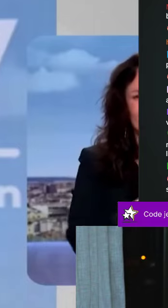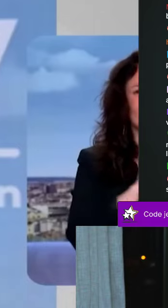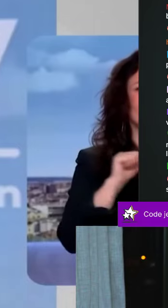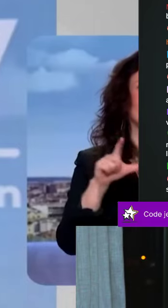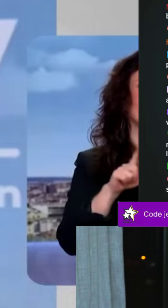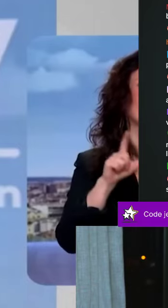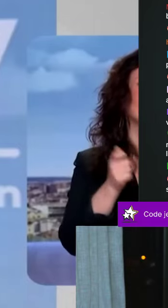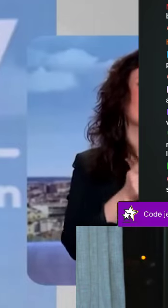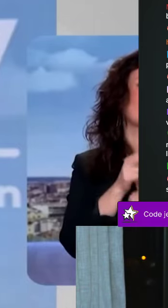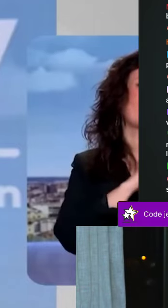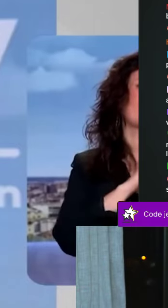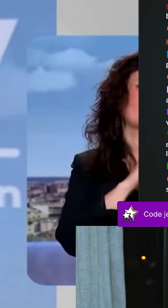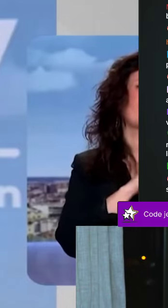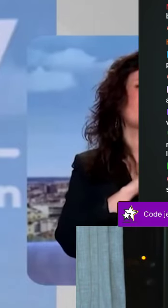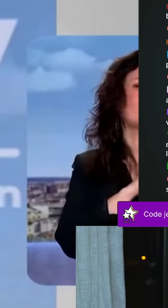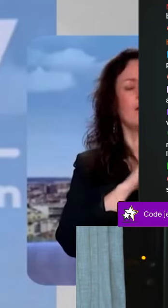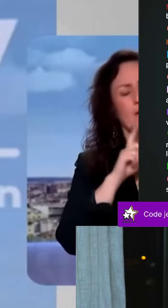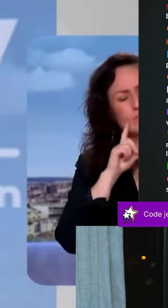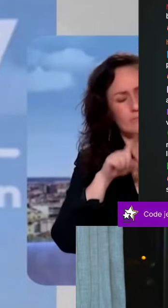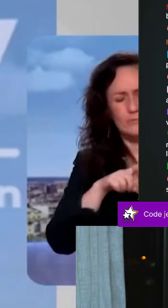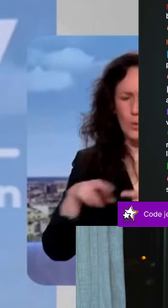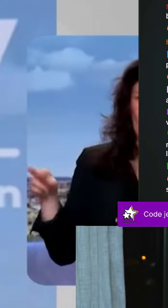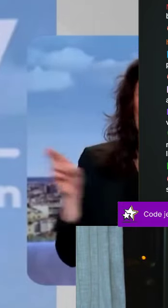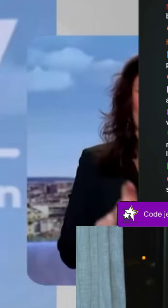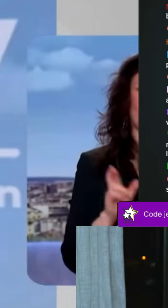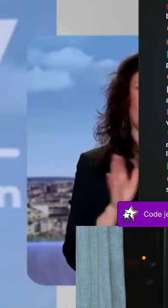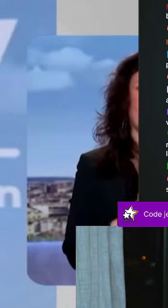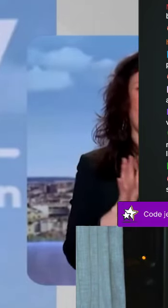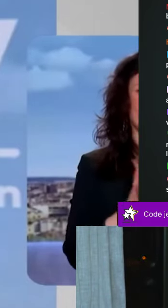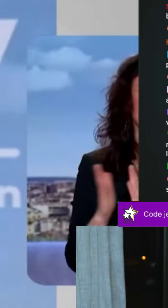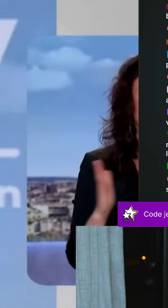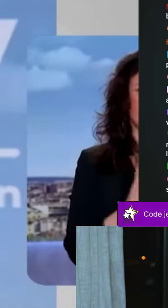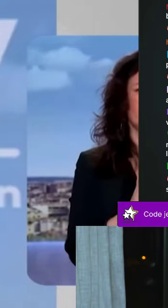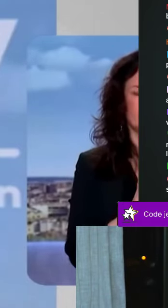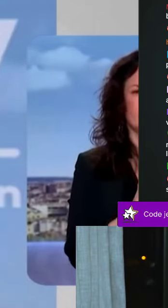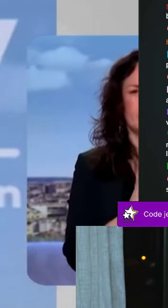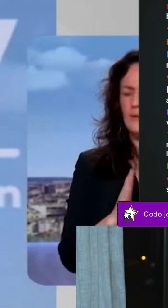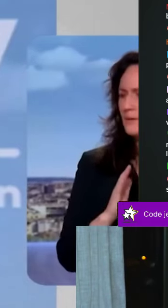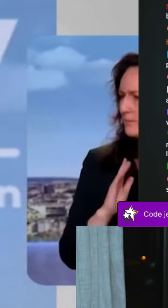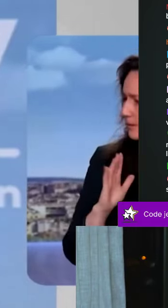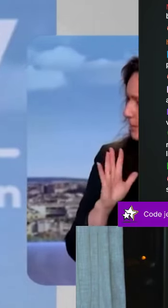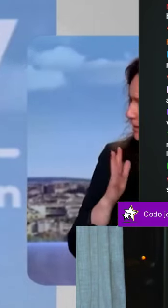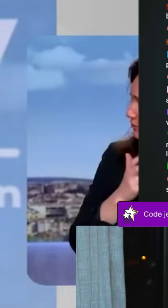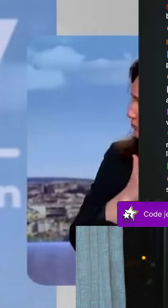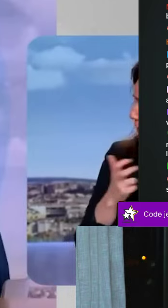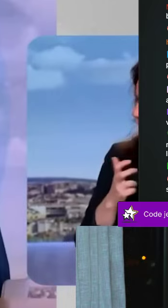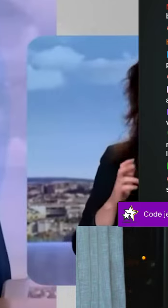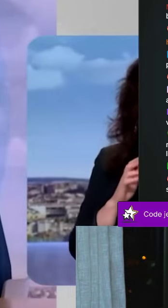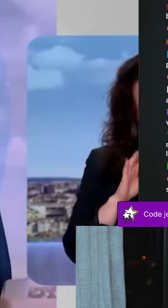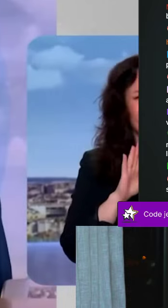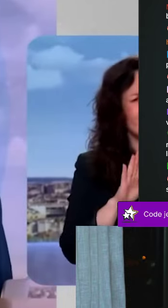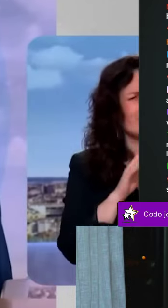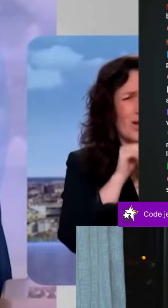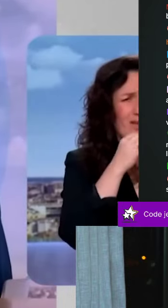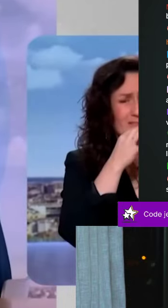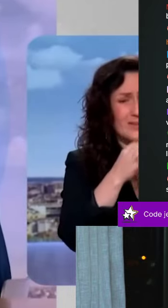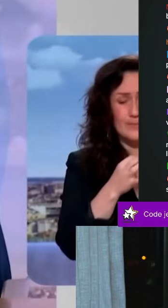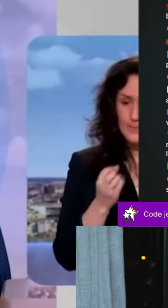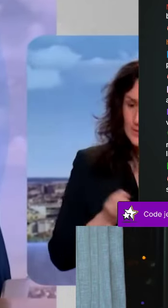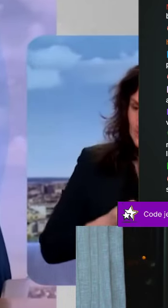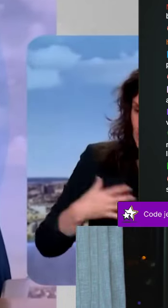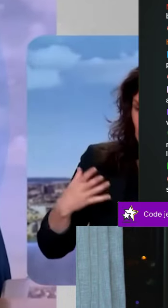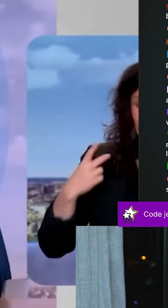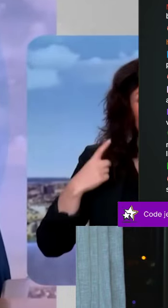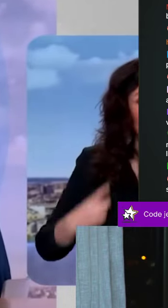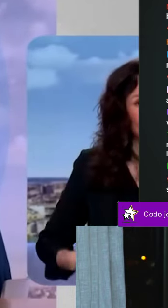retour à l'âge de départ à la retite g de la réformme mais ça ne veut rien dire un gel écoutez majorité de députés à l'Assemblée nationale pour abroger